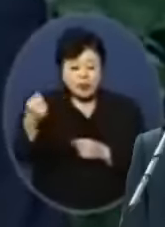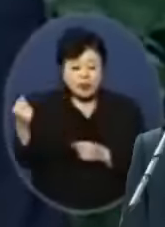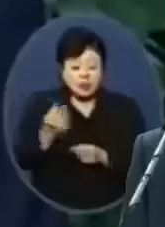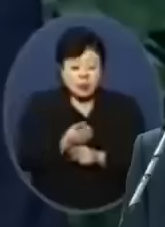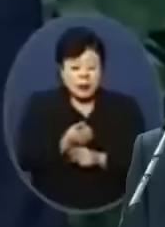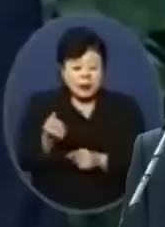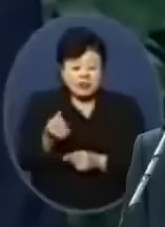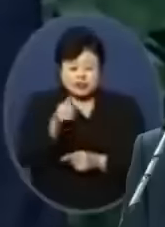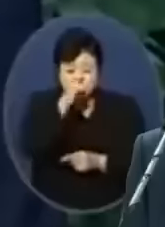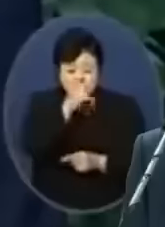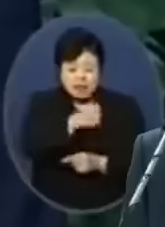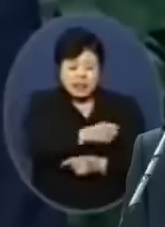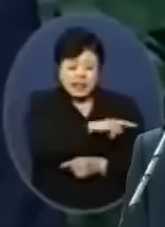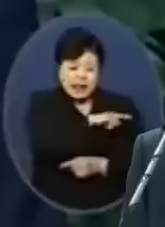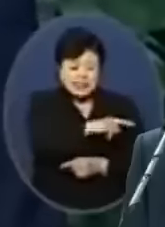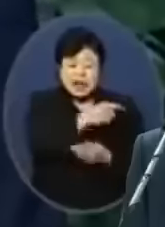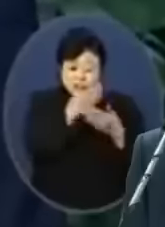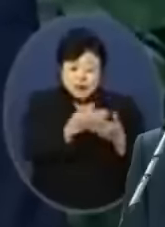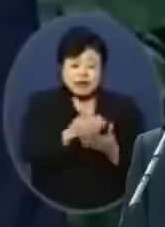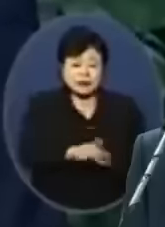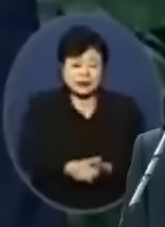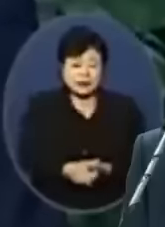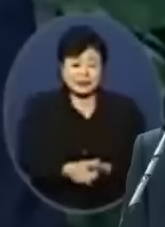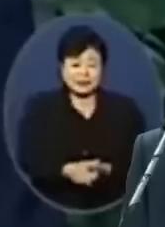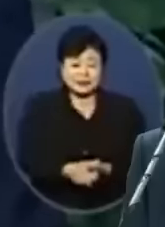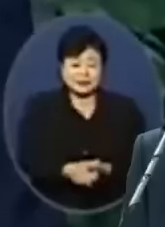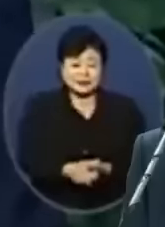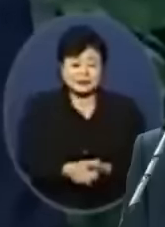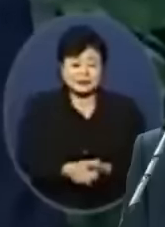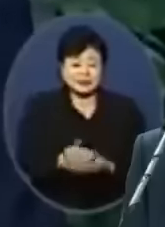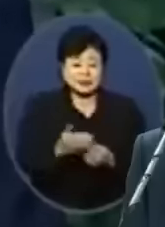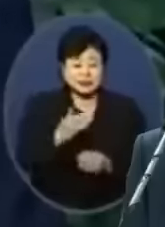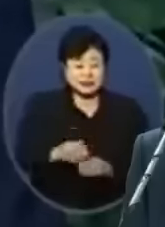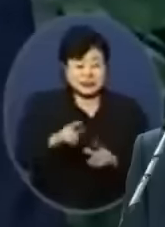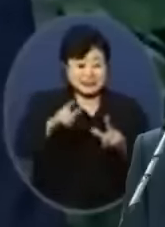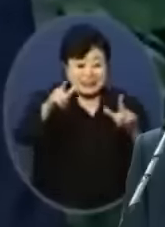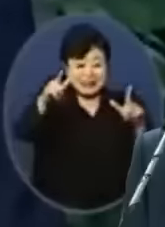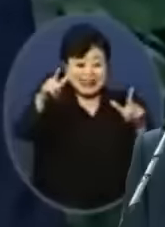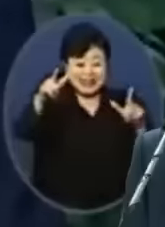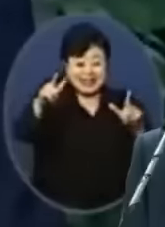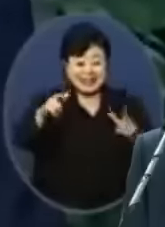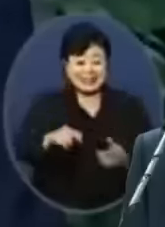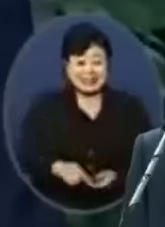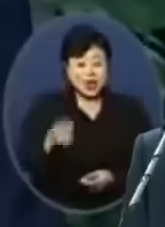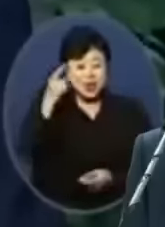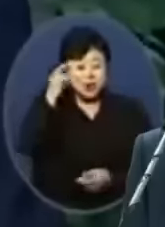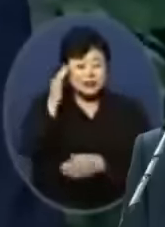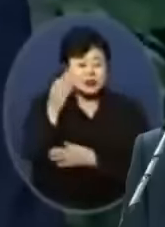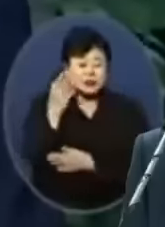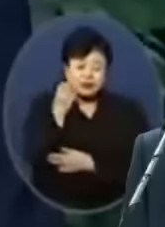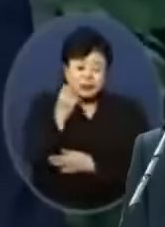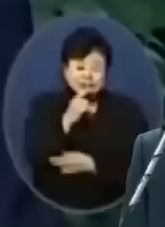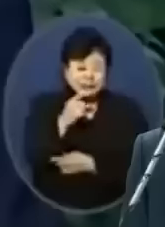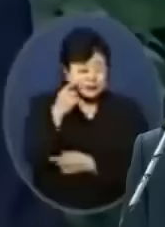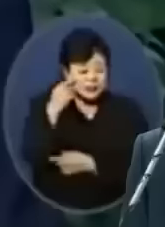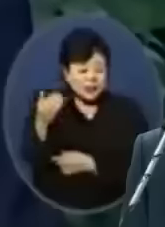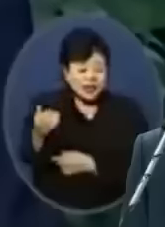것이 가장 귀한 것입니다. 오늘 추수감사절에 왜 이런 설교를 하냐고